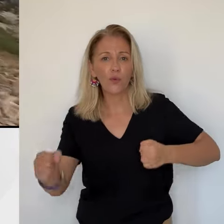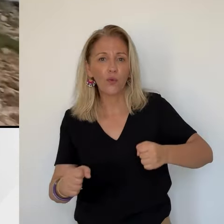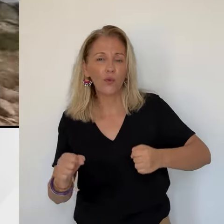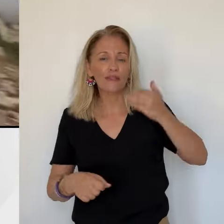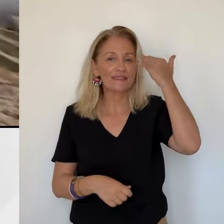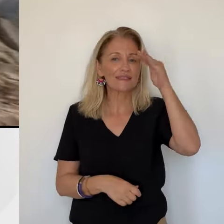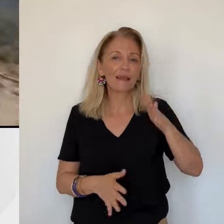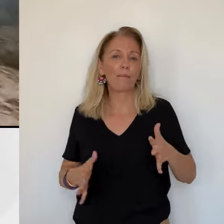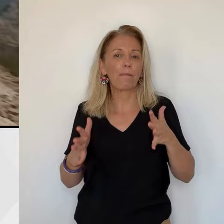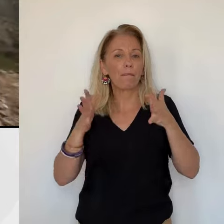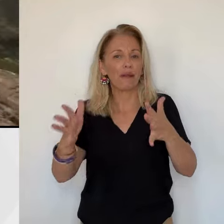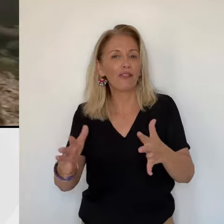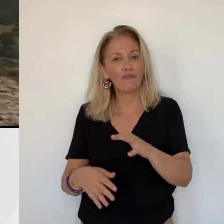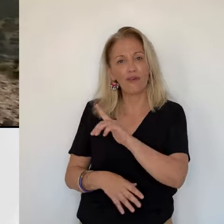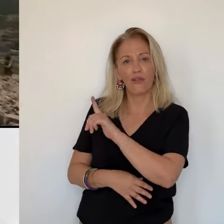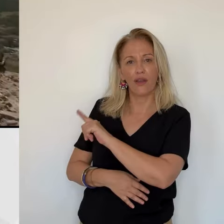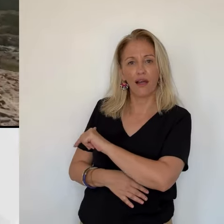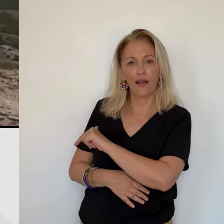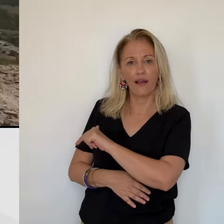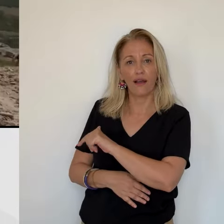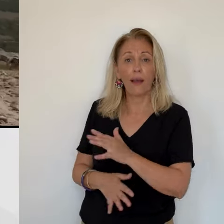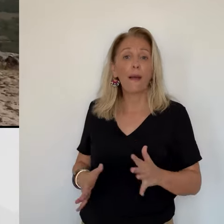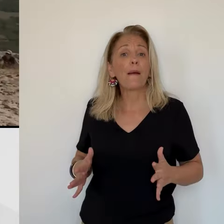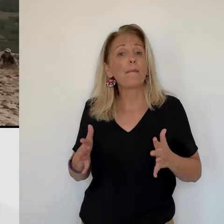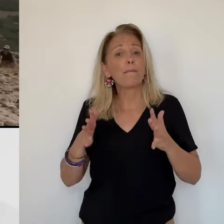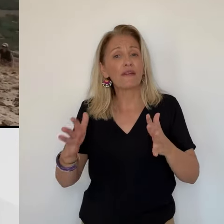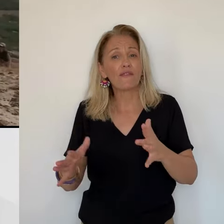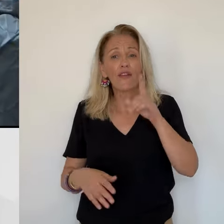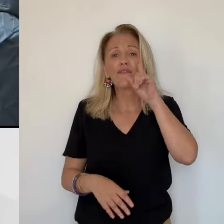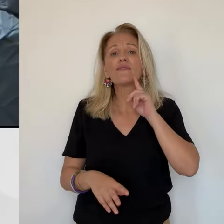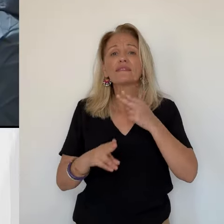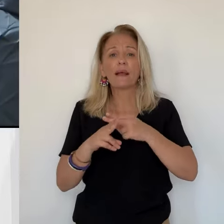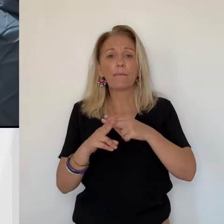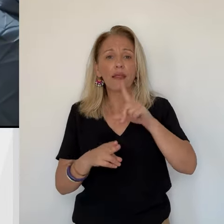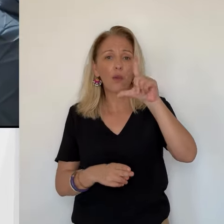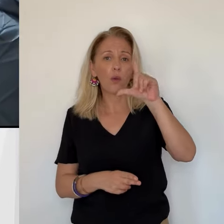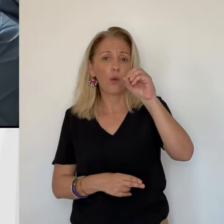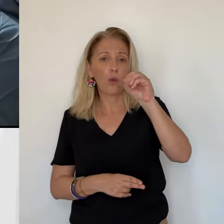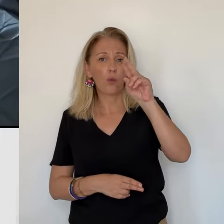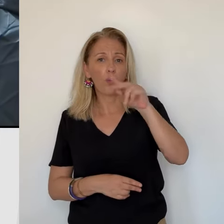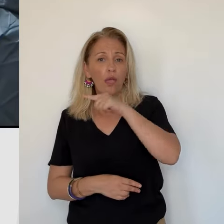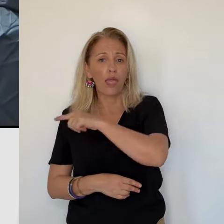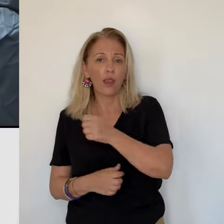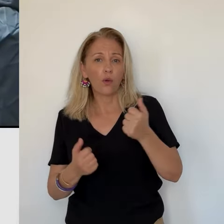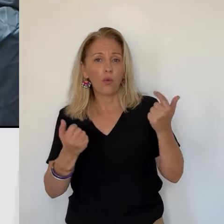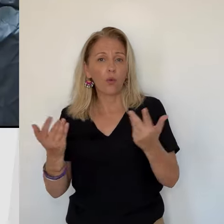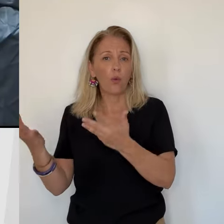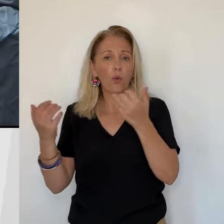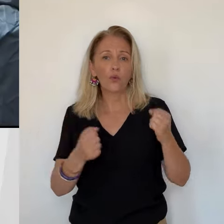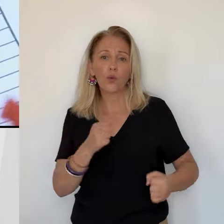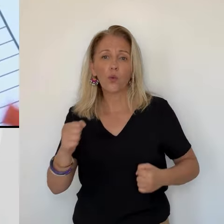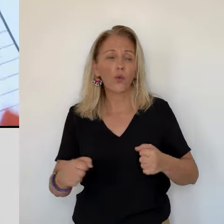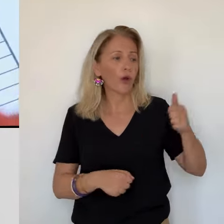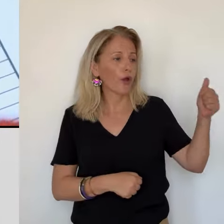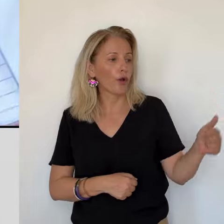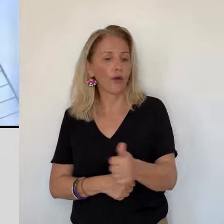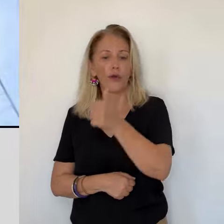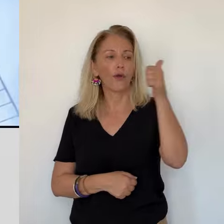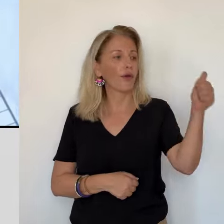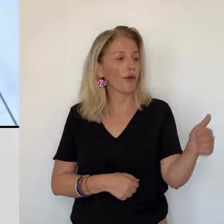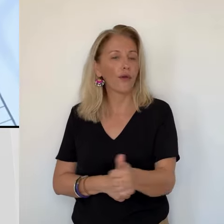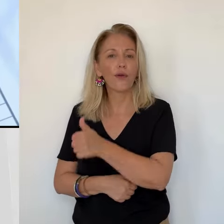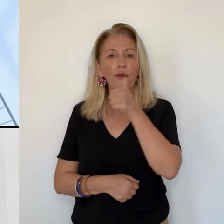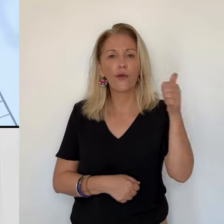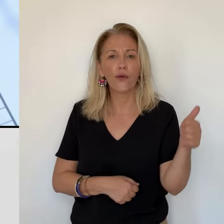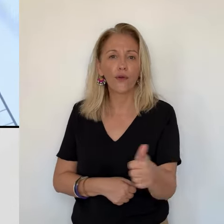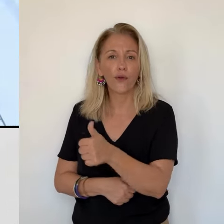les trailers peuvent compter sur les bénévoles. Ils sont répartis à plusieurs endroits stratégiques. Parmi eux, Lou, c'est